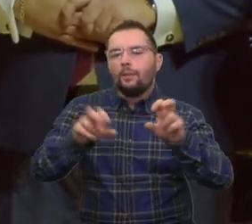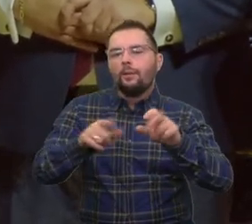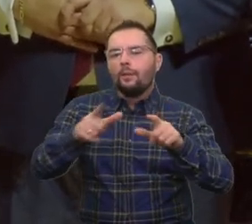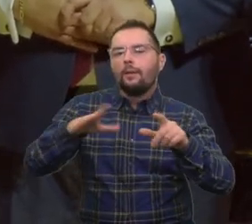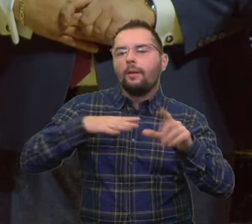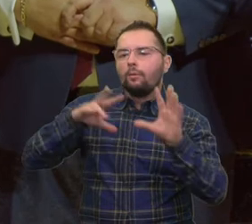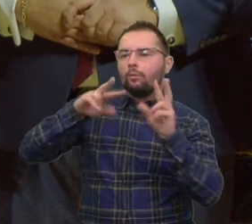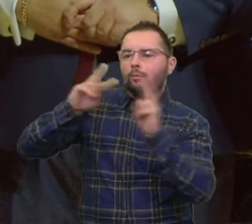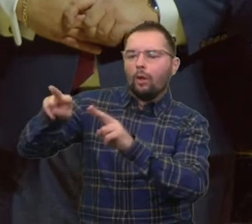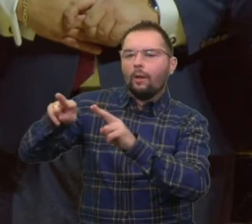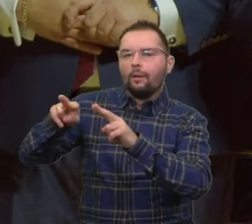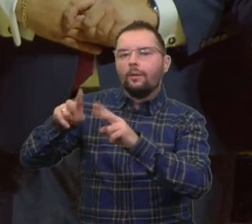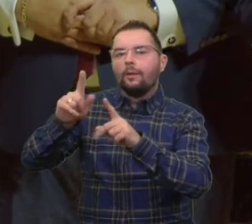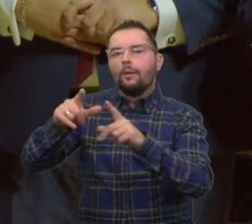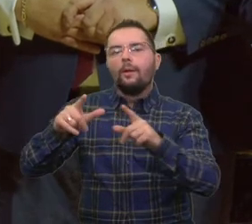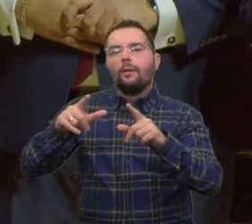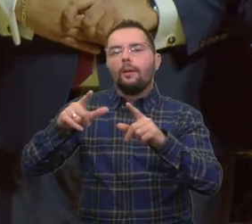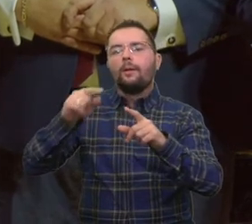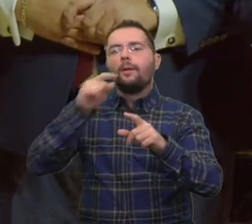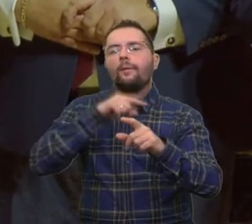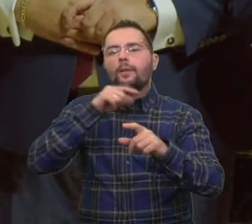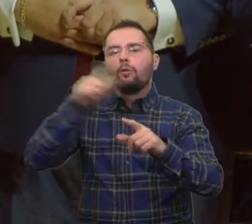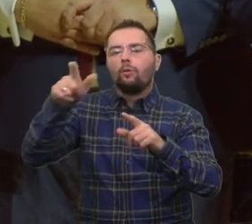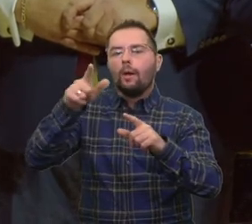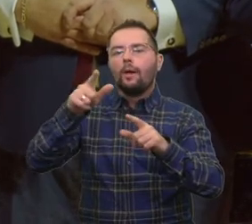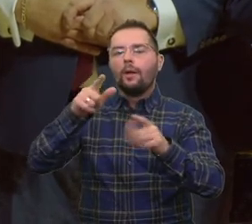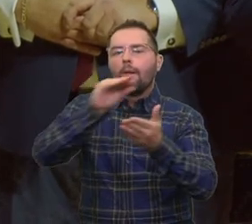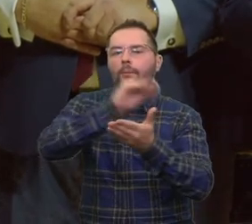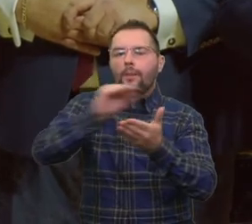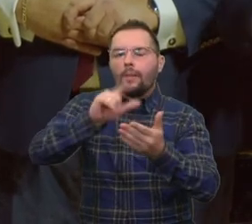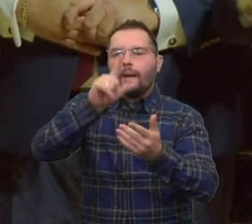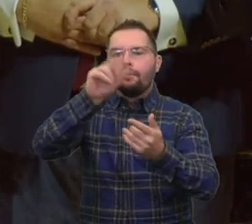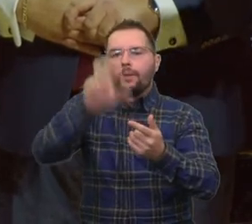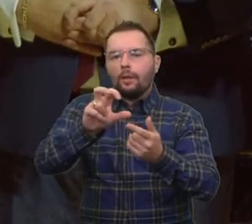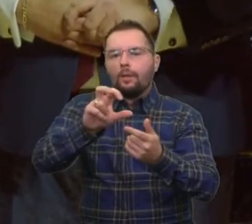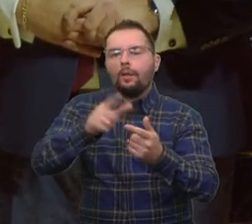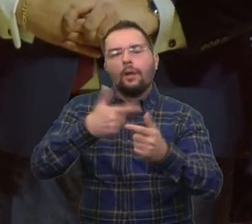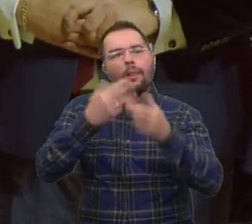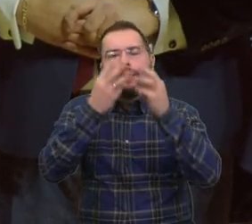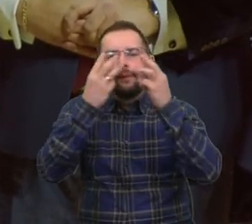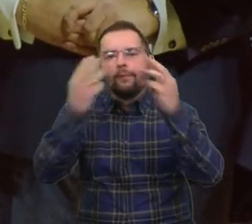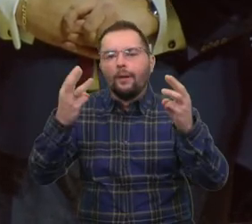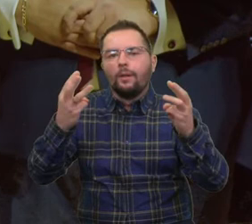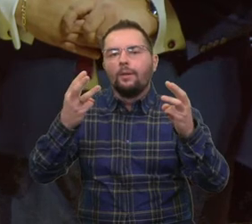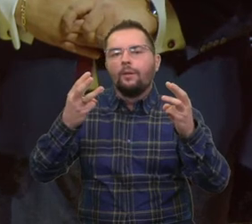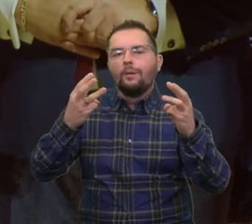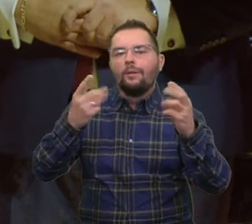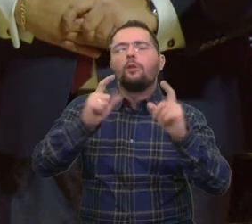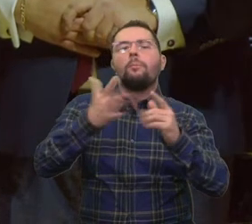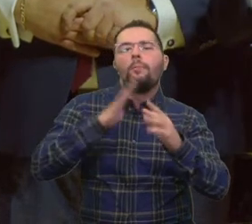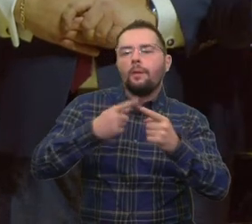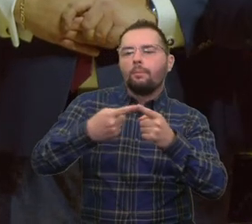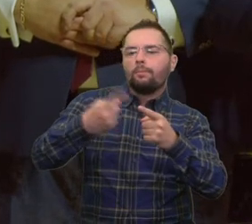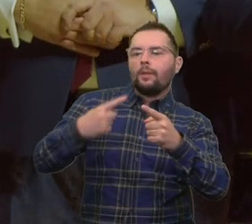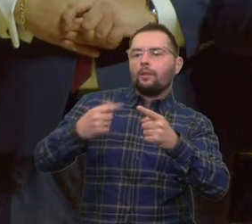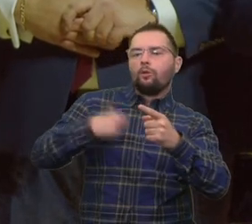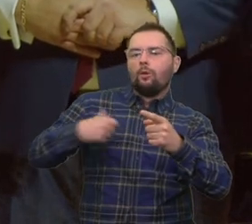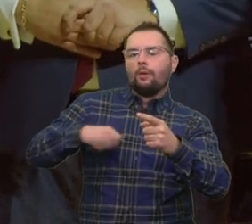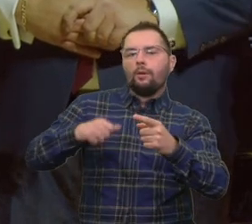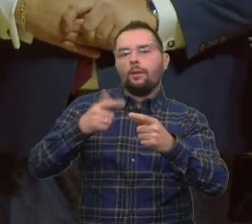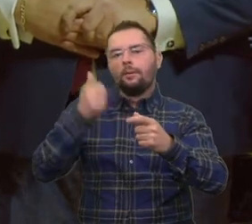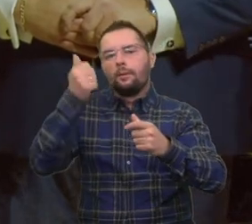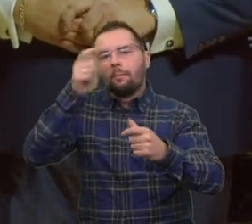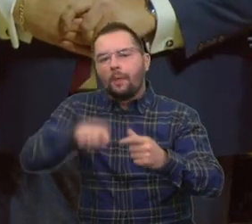słów pisarza pochodzącego z Wisły, Jerzego Pilcha, który powiedział, nieważne, czy ma się przed sobą